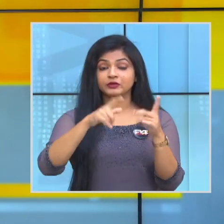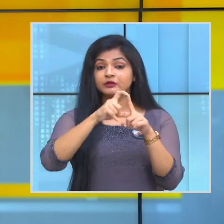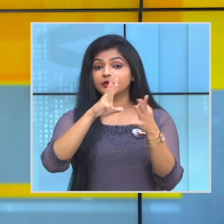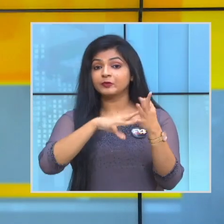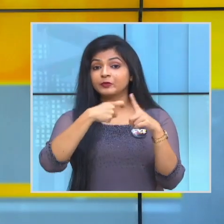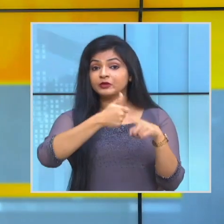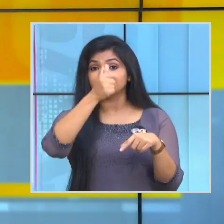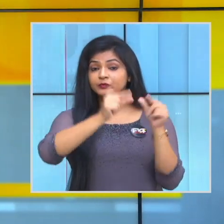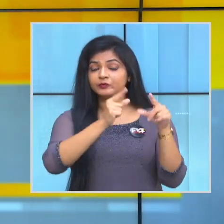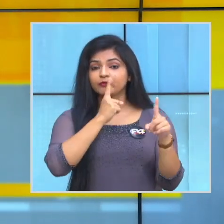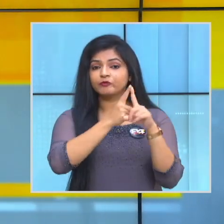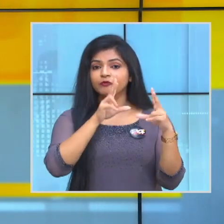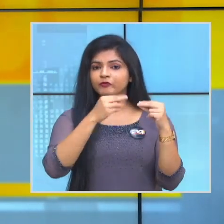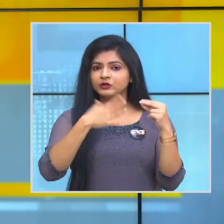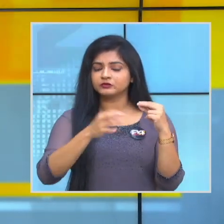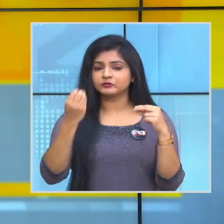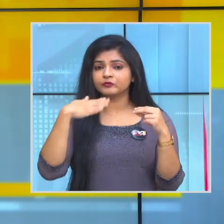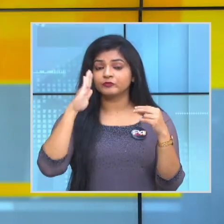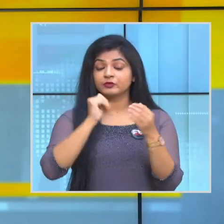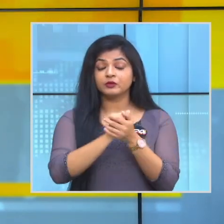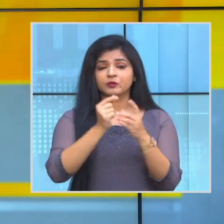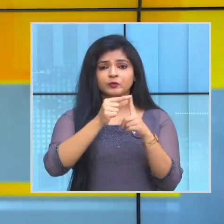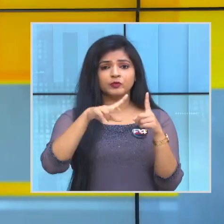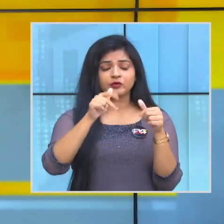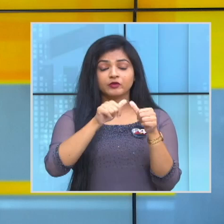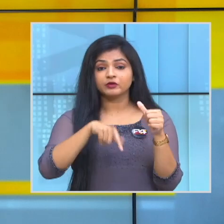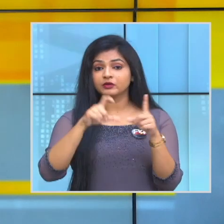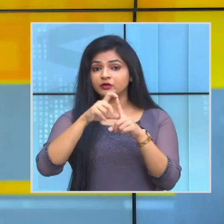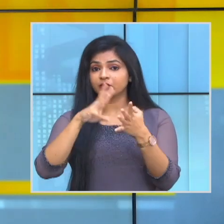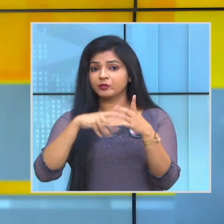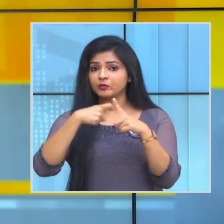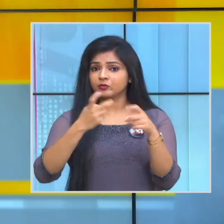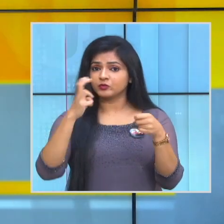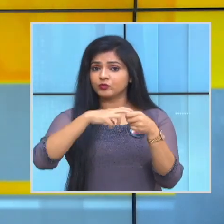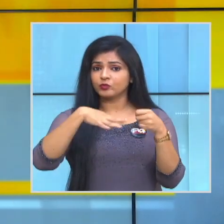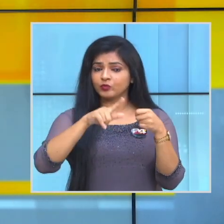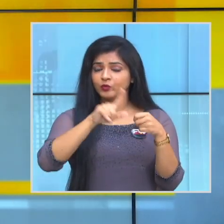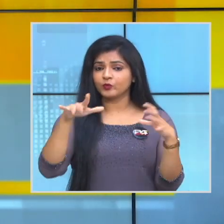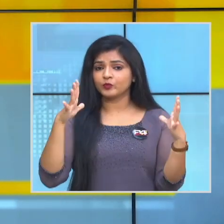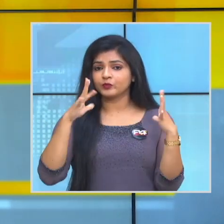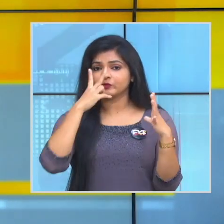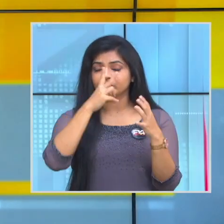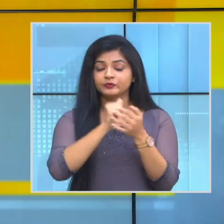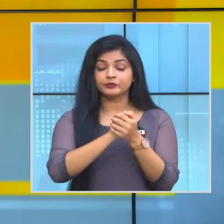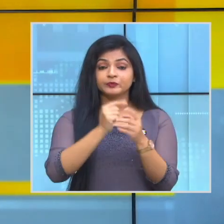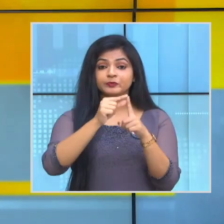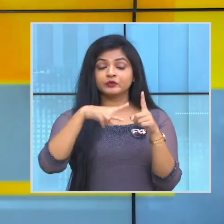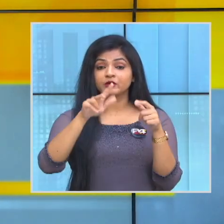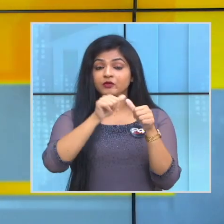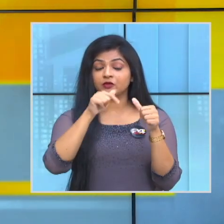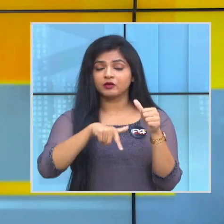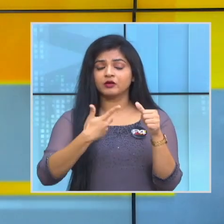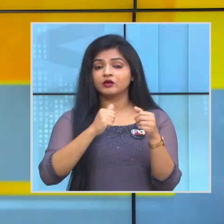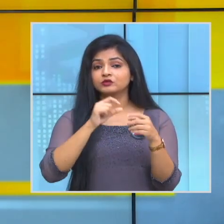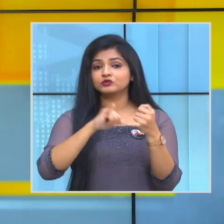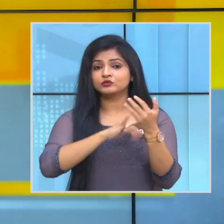വിവരം. ഇതോടെ PV അൻവർ DMKയുടെ ഭാഗമാകുമോ എന്ന് ഉറ്റുനോക്കുകയാണ് രാഷ്ട്രീയ കേരളം. PV അൻവറിന്റെ അനുയായികൾ സമൂഹമാധ്യമങ്ങളിൽ MK സ്റ്റാലിന്റെ